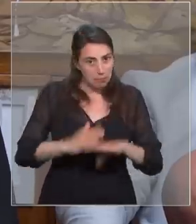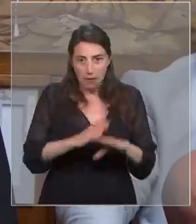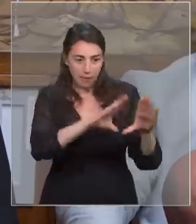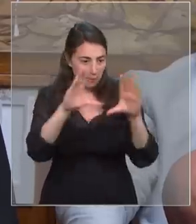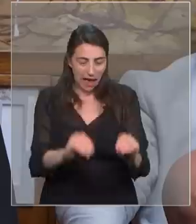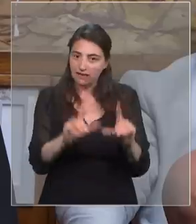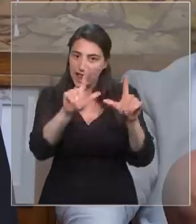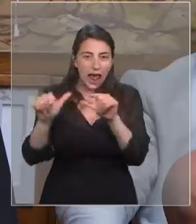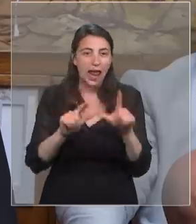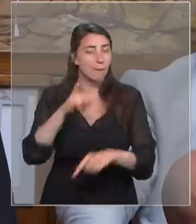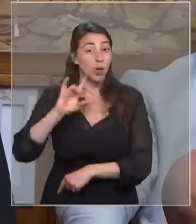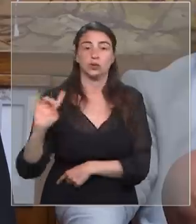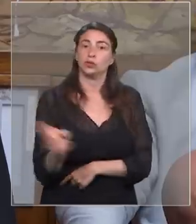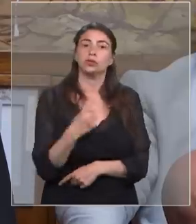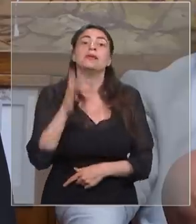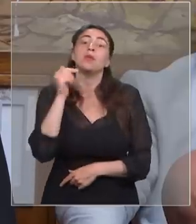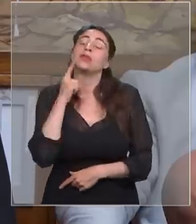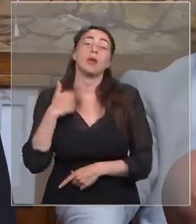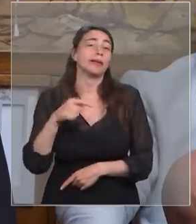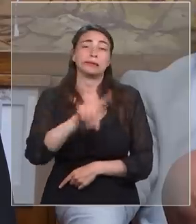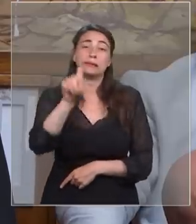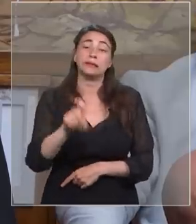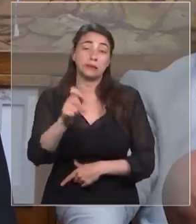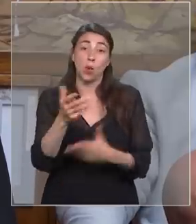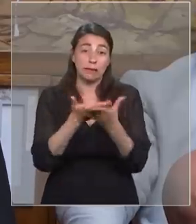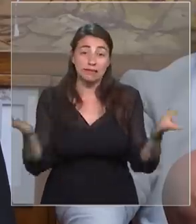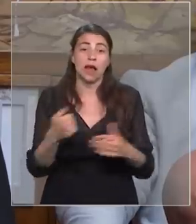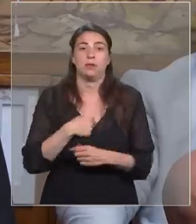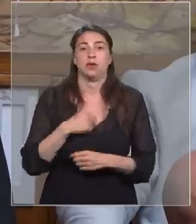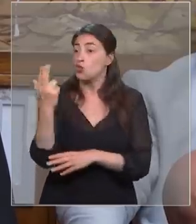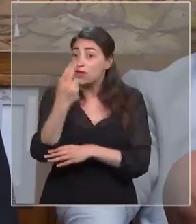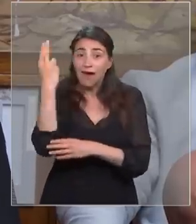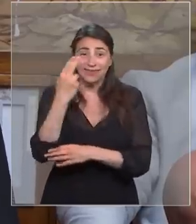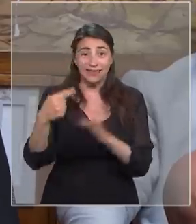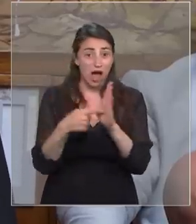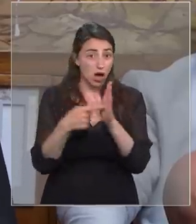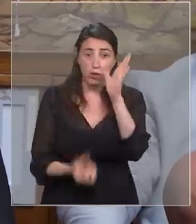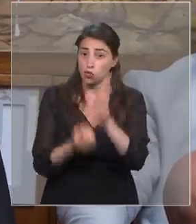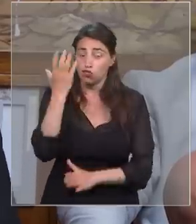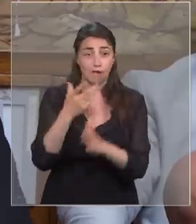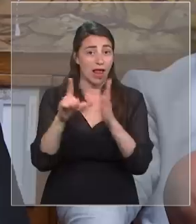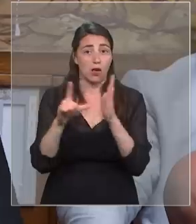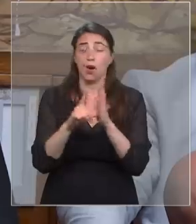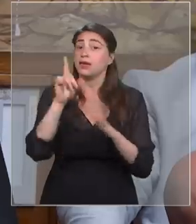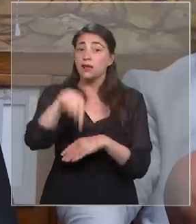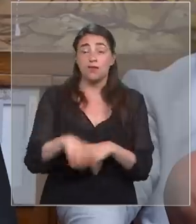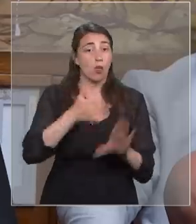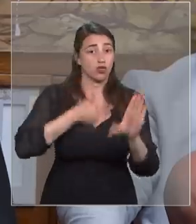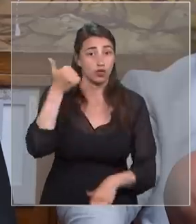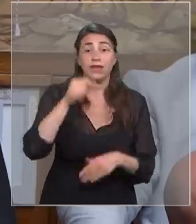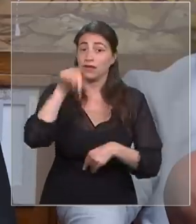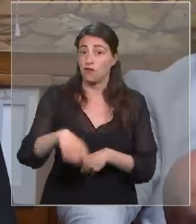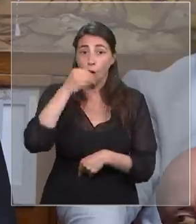simple. Quand l'université bénéficiera-t-elle de la grande loi dont elle a tant besoin ? Il faut une garantie d'autonomie, des repas gratuits, des logements pour les